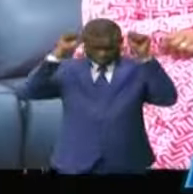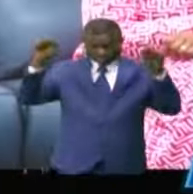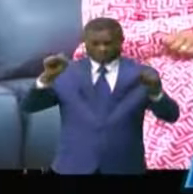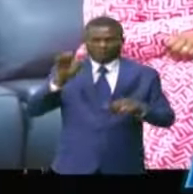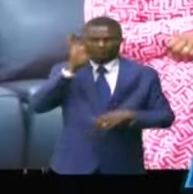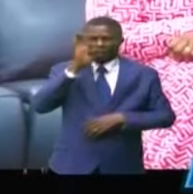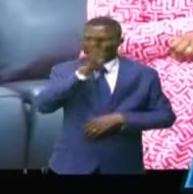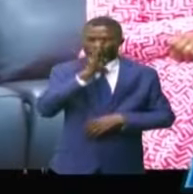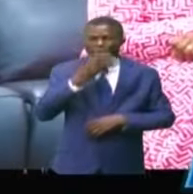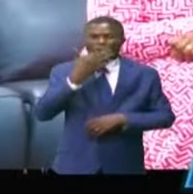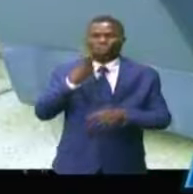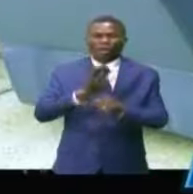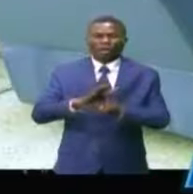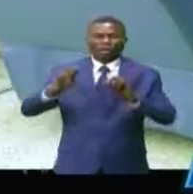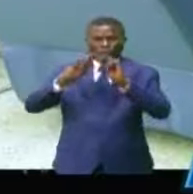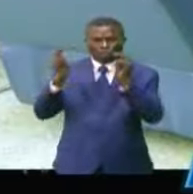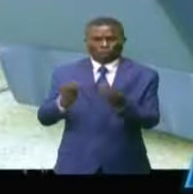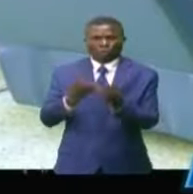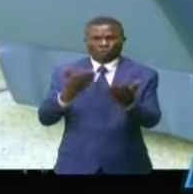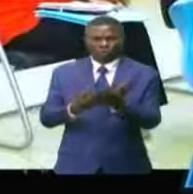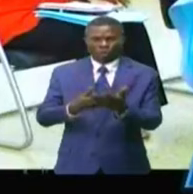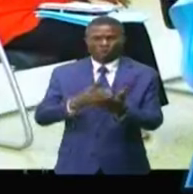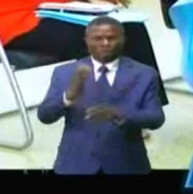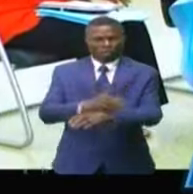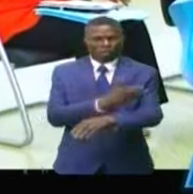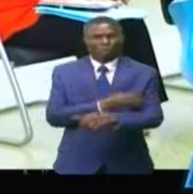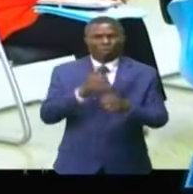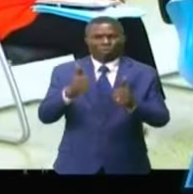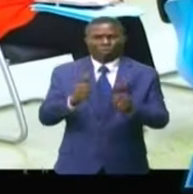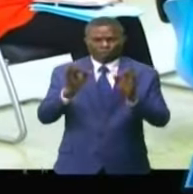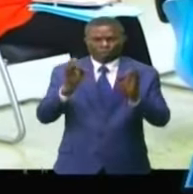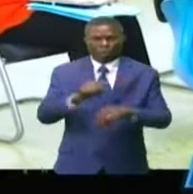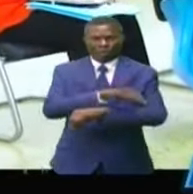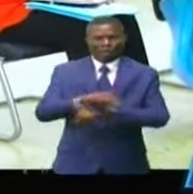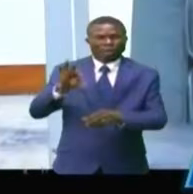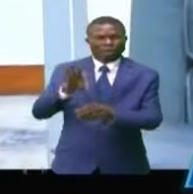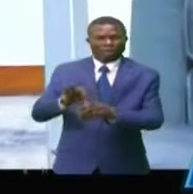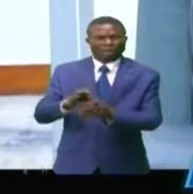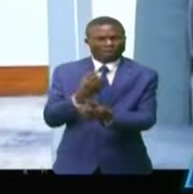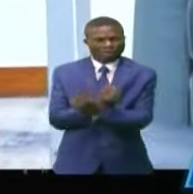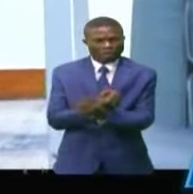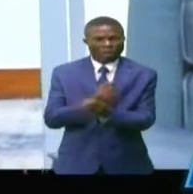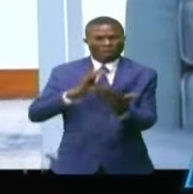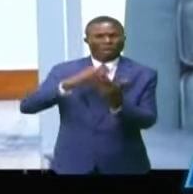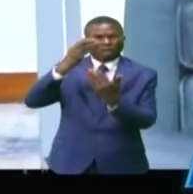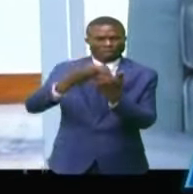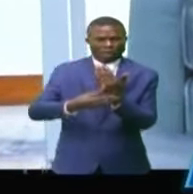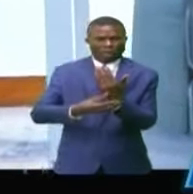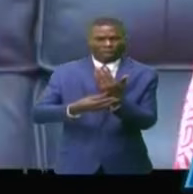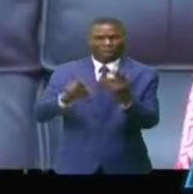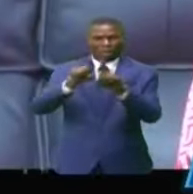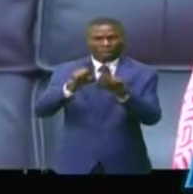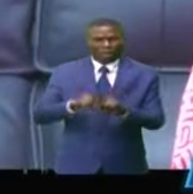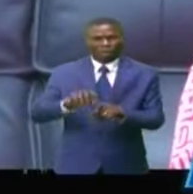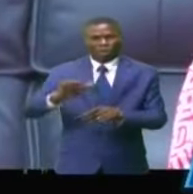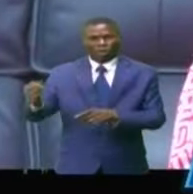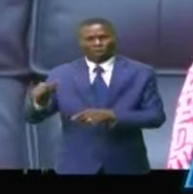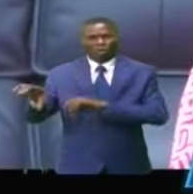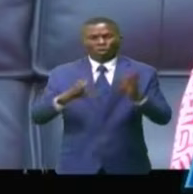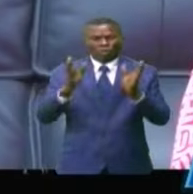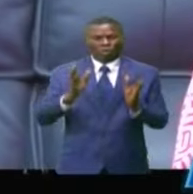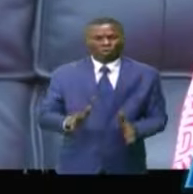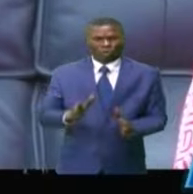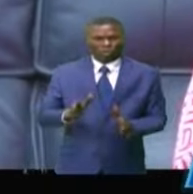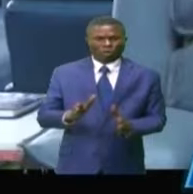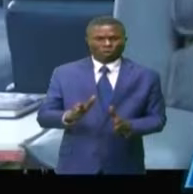Bahati a rassuré la SADEC de son bon déroulement car la CENI respecte le calendrier et même certains acteurs qui